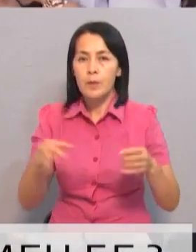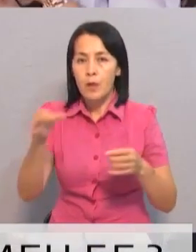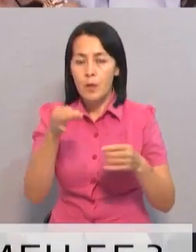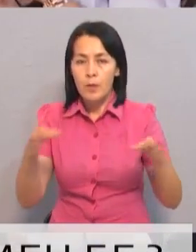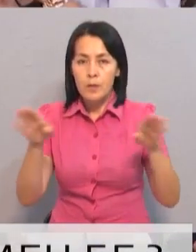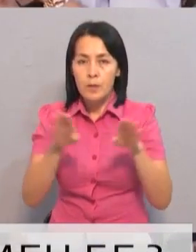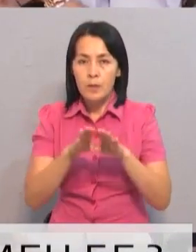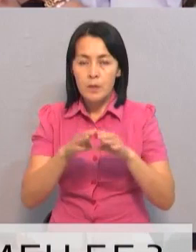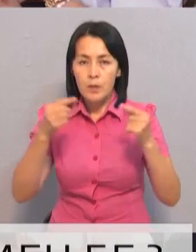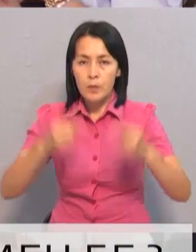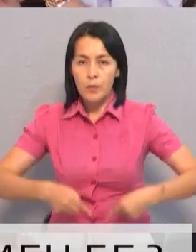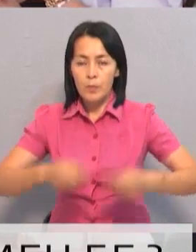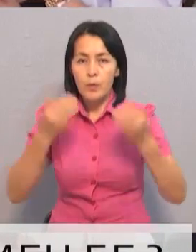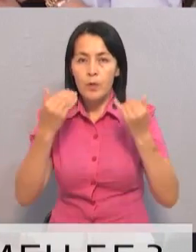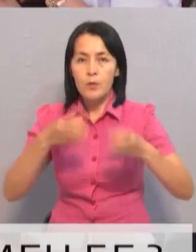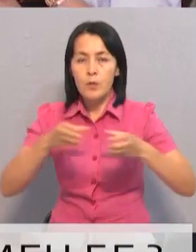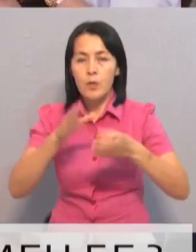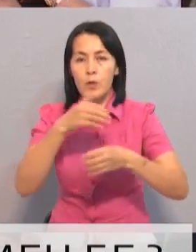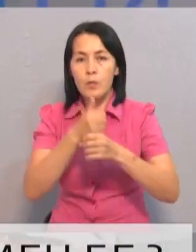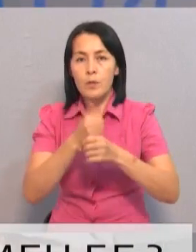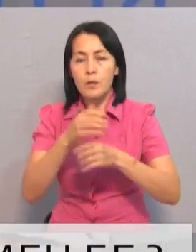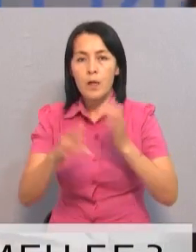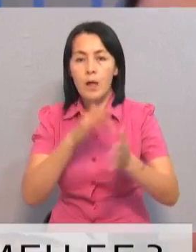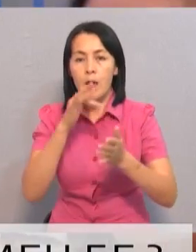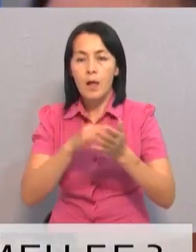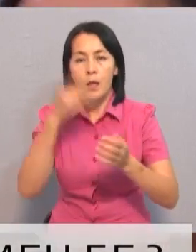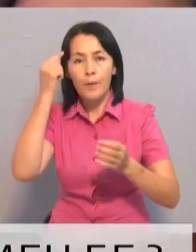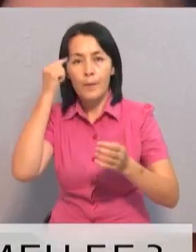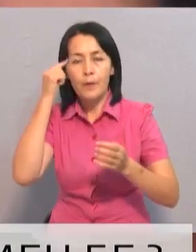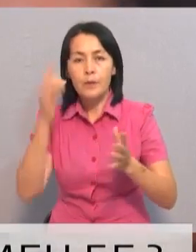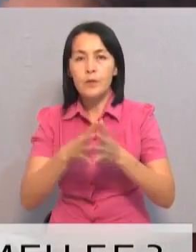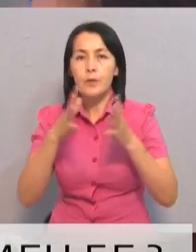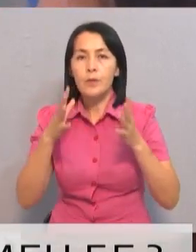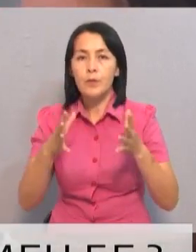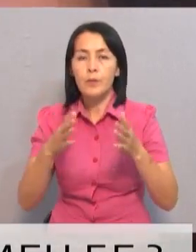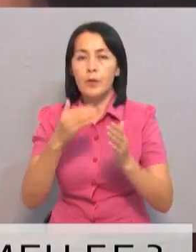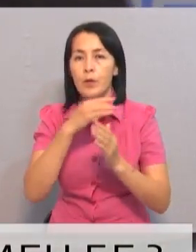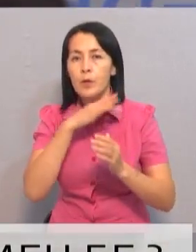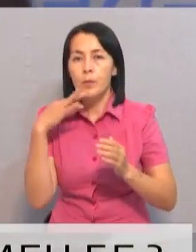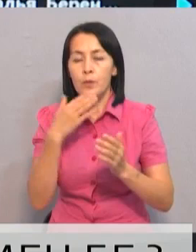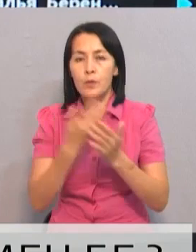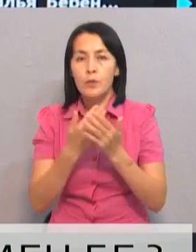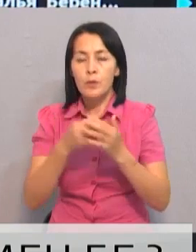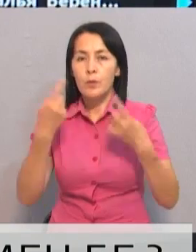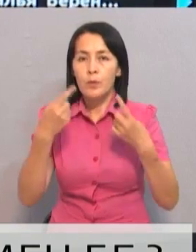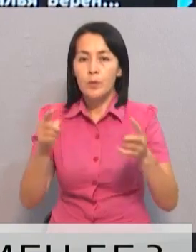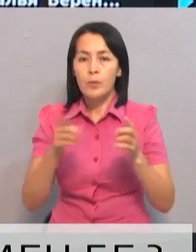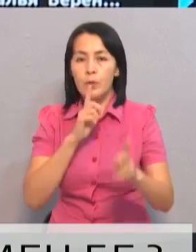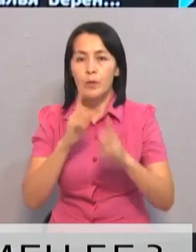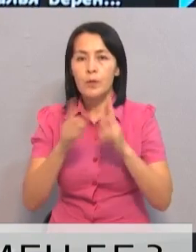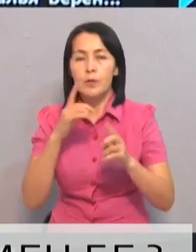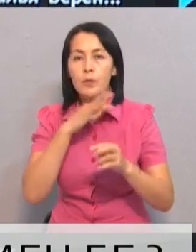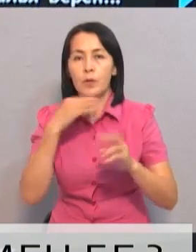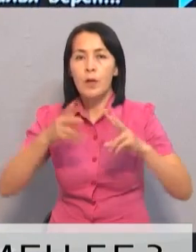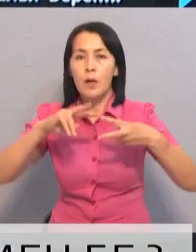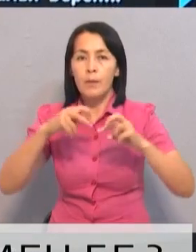өңірлермен салыстырсақ төмендеу екен. Ұйым басшылары мегаполис екенін ескеріп, көлемді шамалы ұлғайтуды сұрады. Одан бөлек жиында